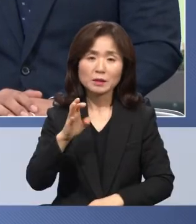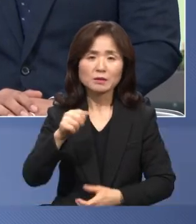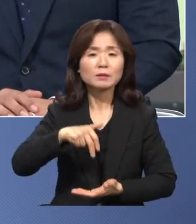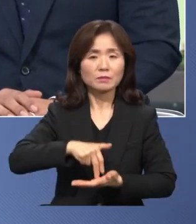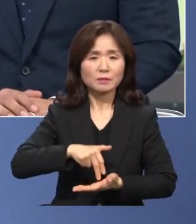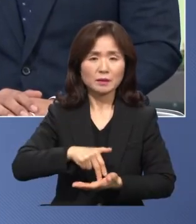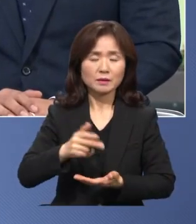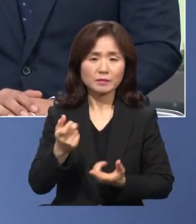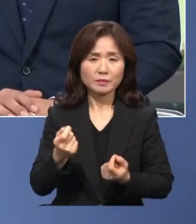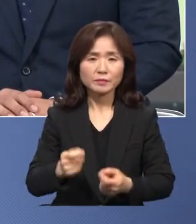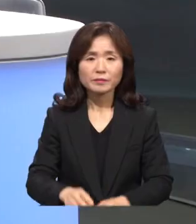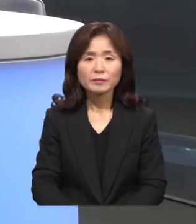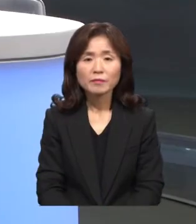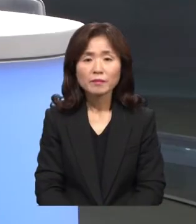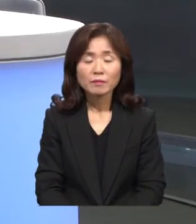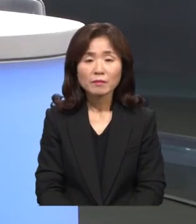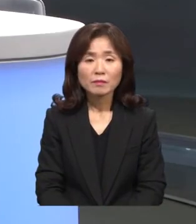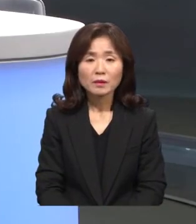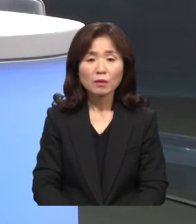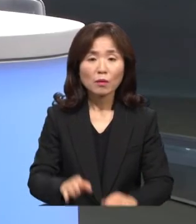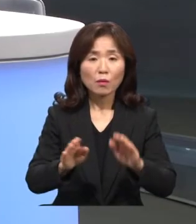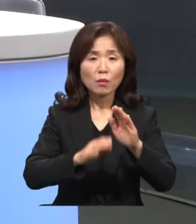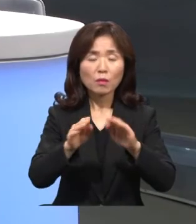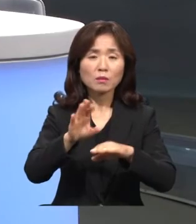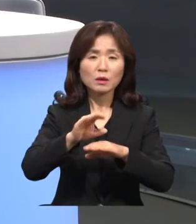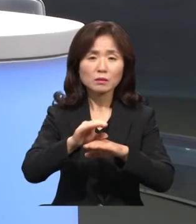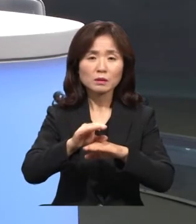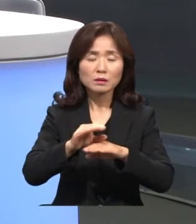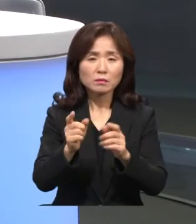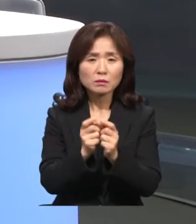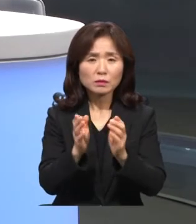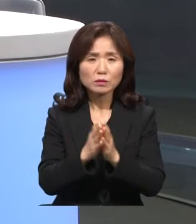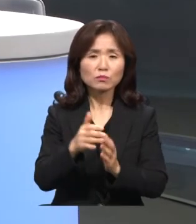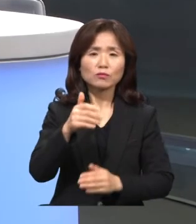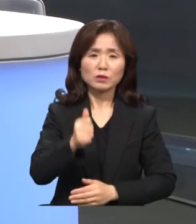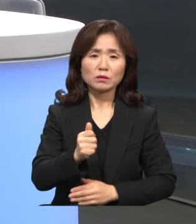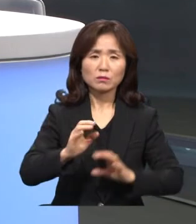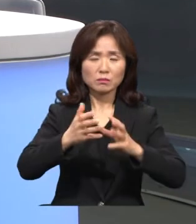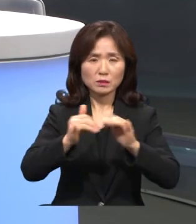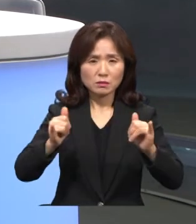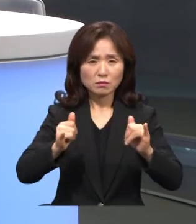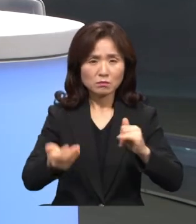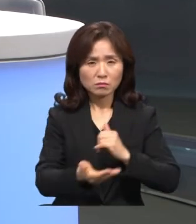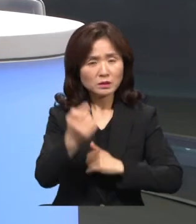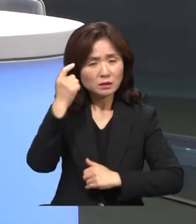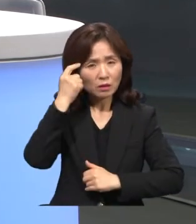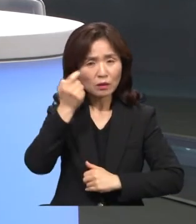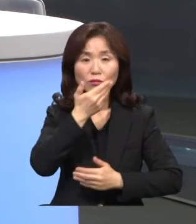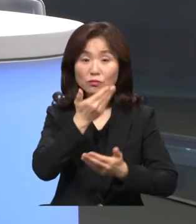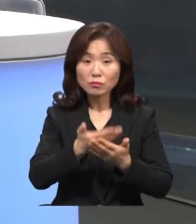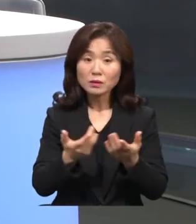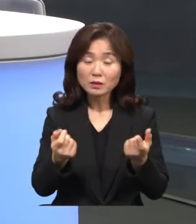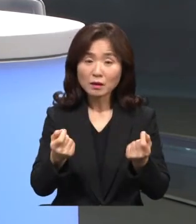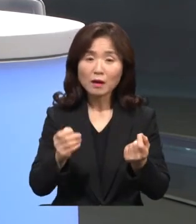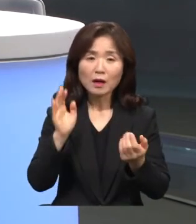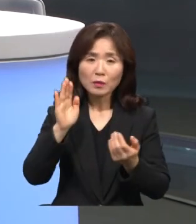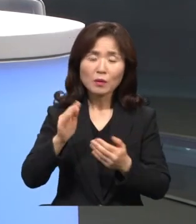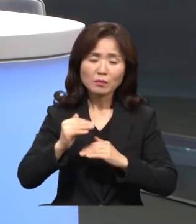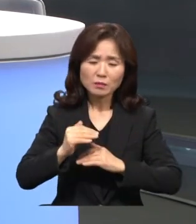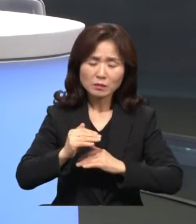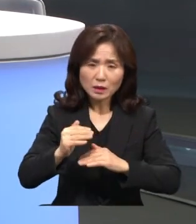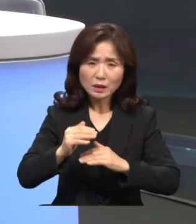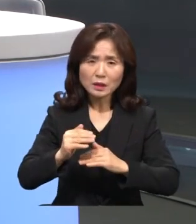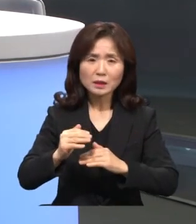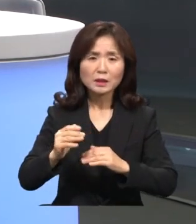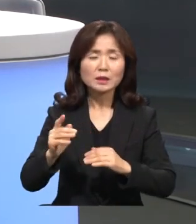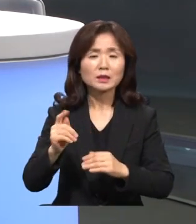입장입니다 4 무엇보다 공영방송의 실질적인 주인이 인 국민들의 의견이 가장 중요하겠죠 앞으로 진행될 수신료